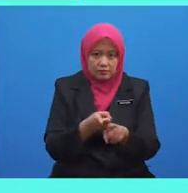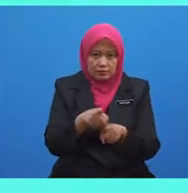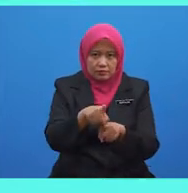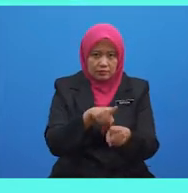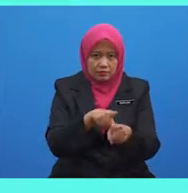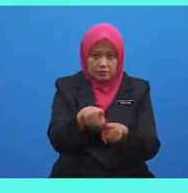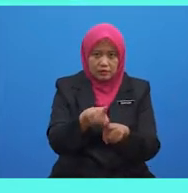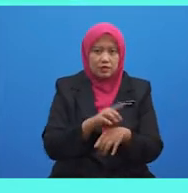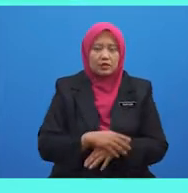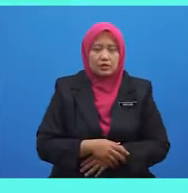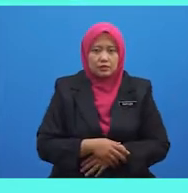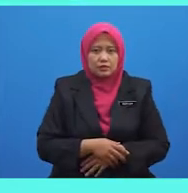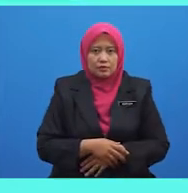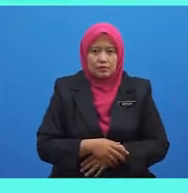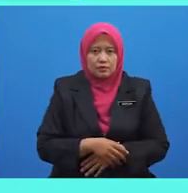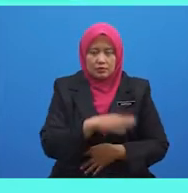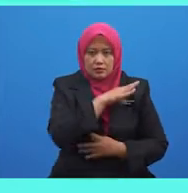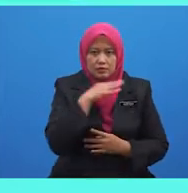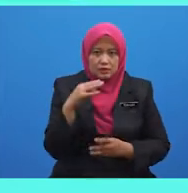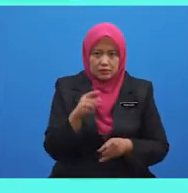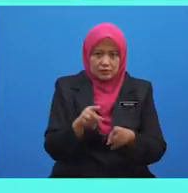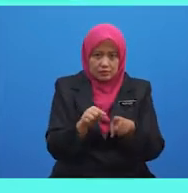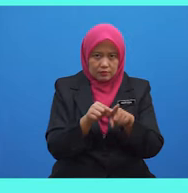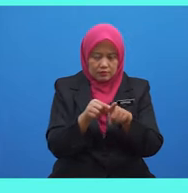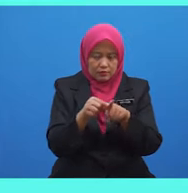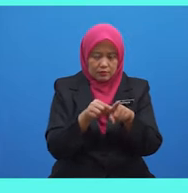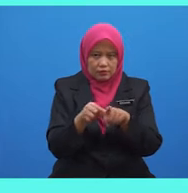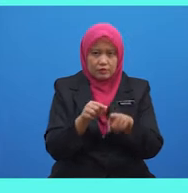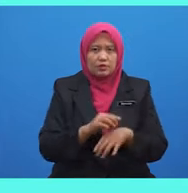Jadi, apa pendapat murid-murid tentang kekuatan Kota Kara ini?